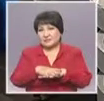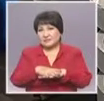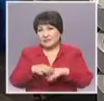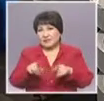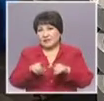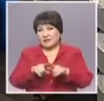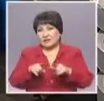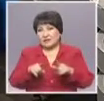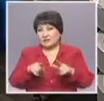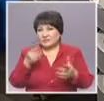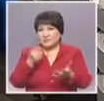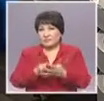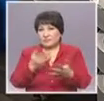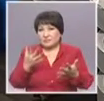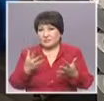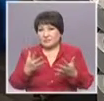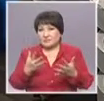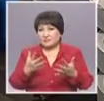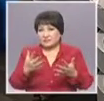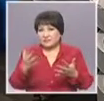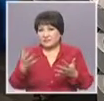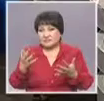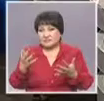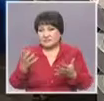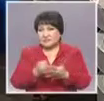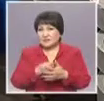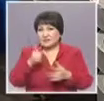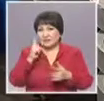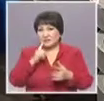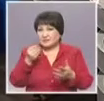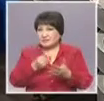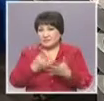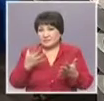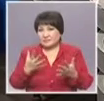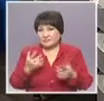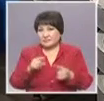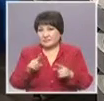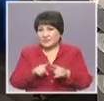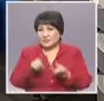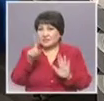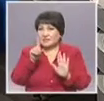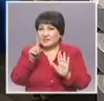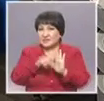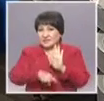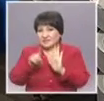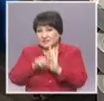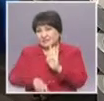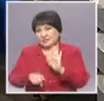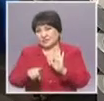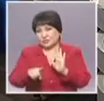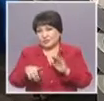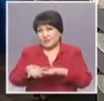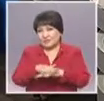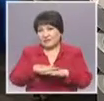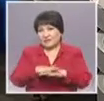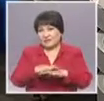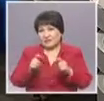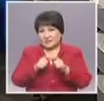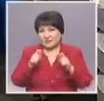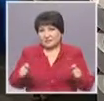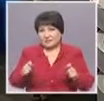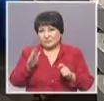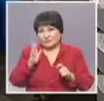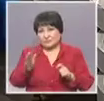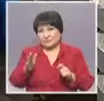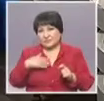бәрі ақылы, қымбат, қол жетімді емес, сондай кішкене тегінде алаң ашыла ма? Өзіміз ең алып аңдасында